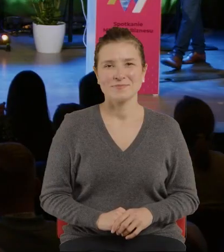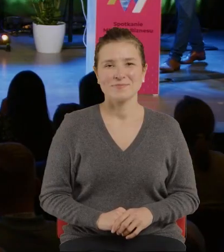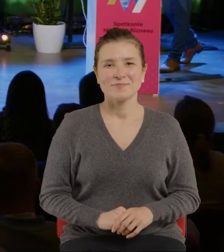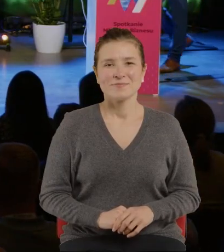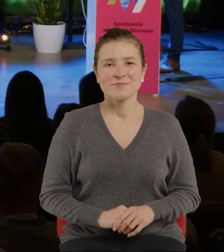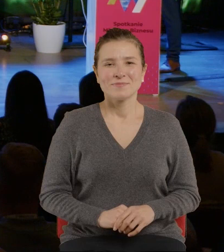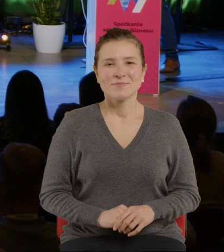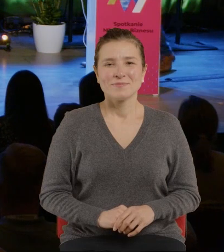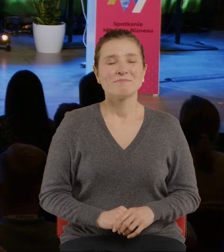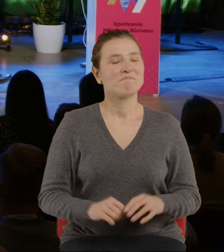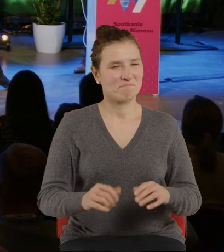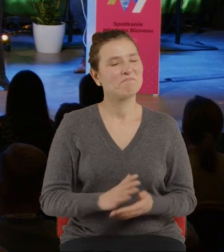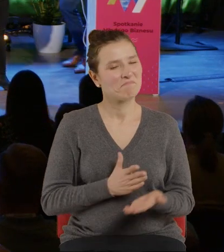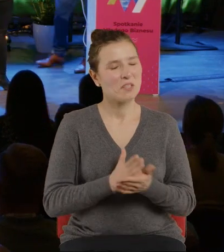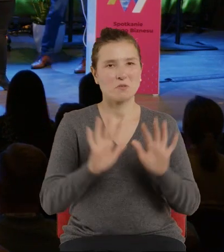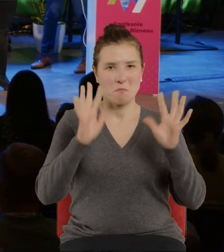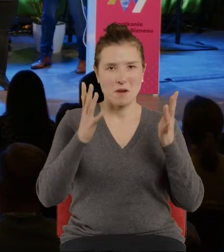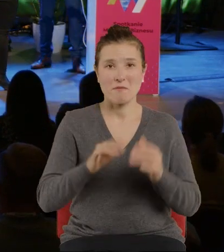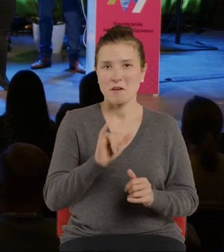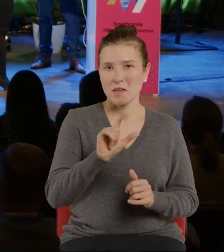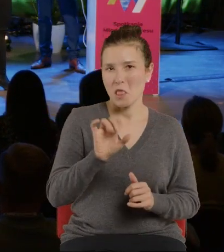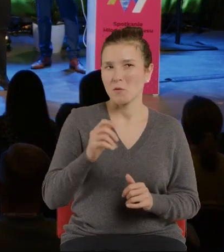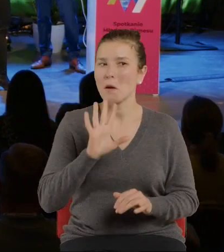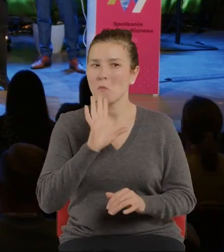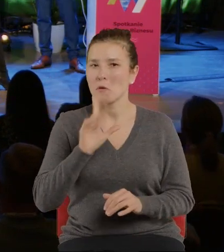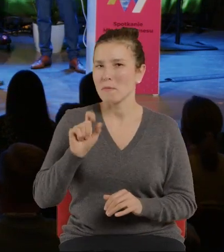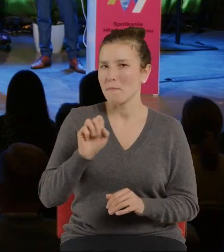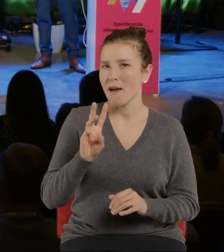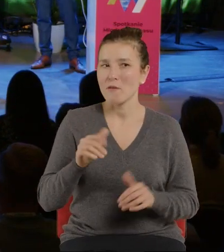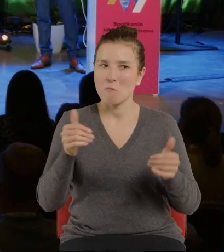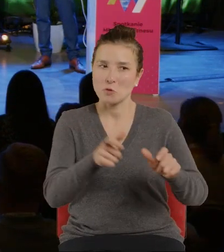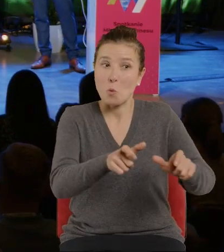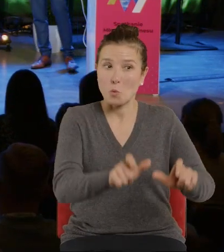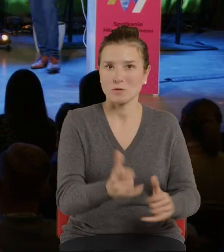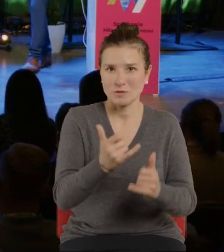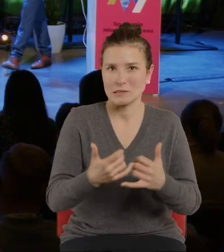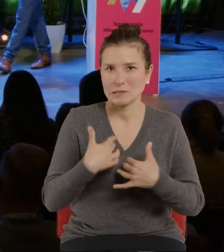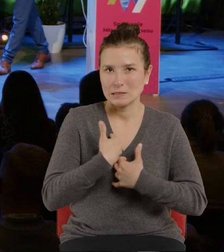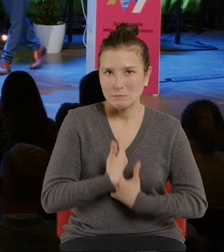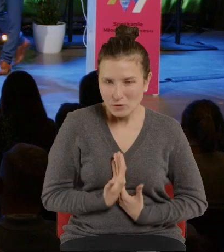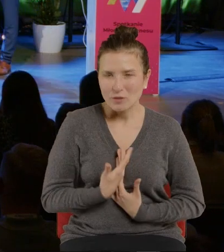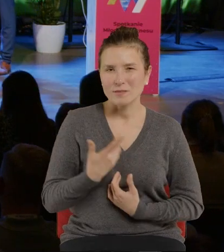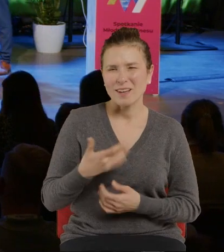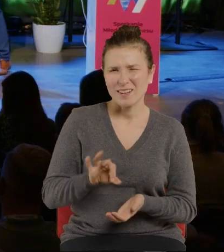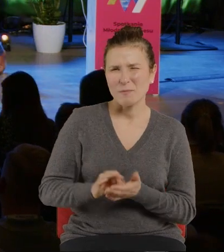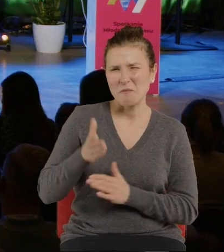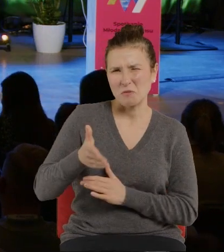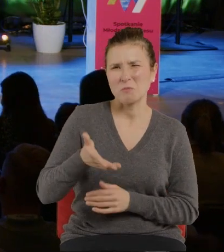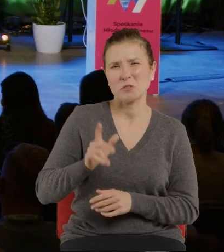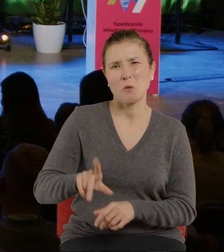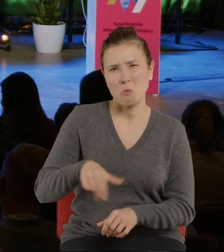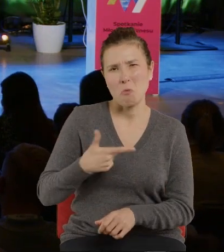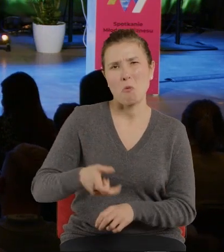Jak najbardziej zasłużone brawa. Ilona, możesz sobie tak jak Paweł usiąść na chwilę, jeśli się zmęczyłaś, chociaż w pociągu się jeszcze nasiedzisz dzisiaj do